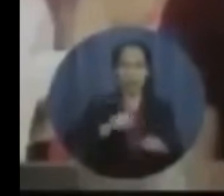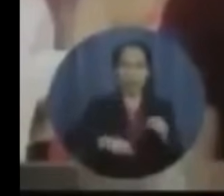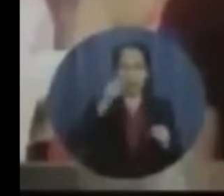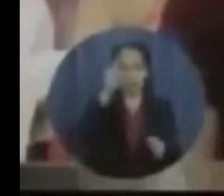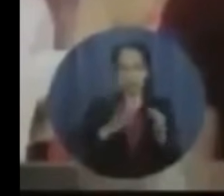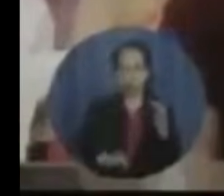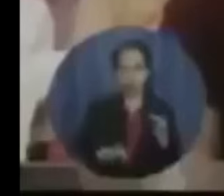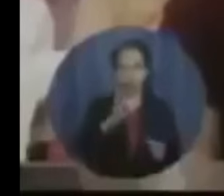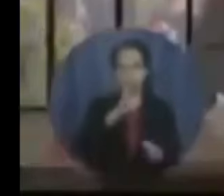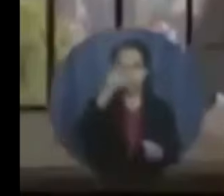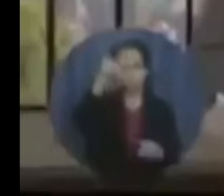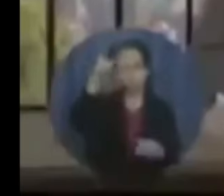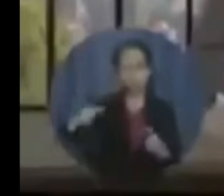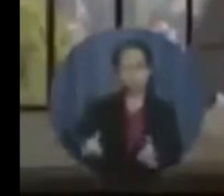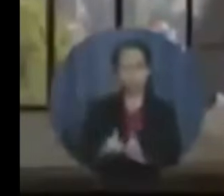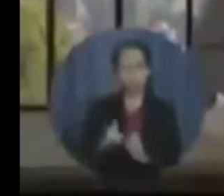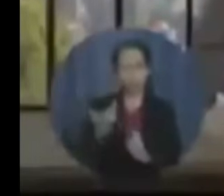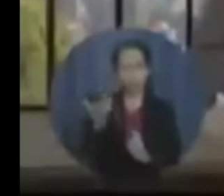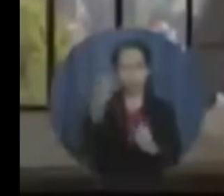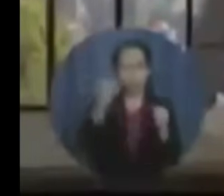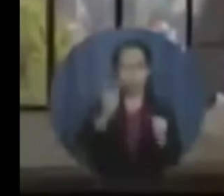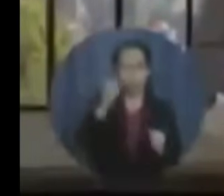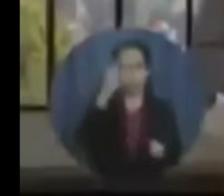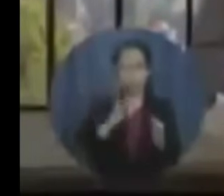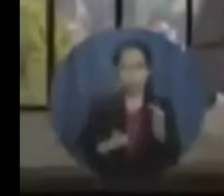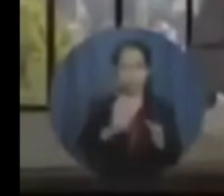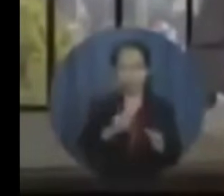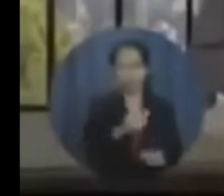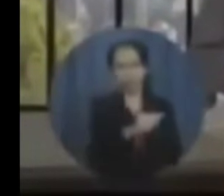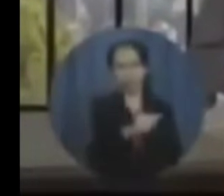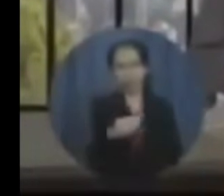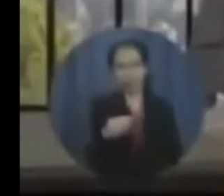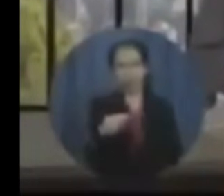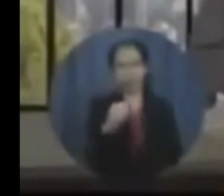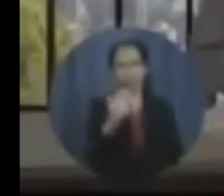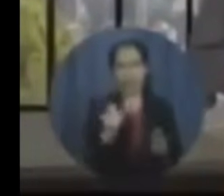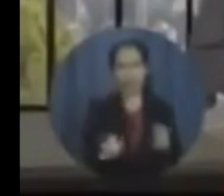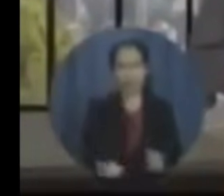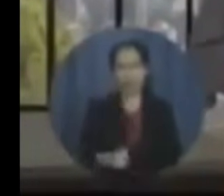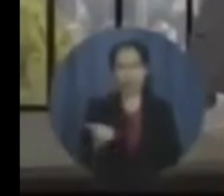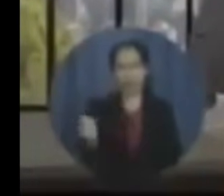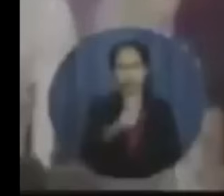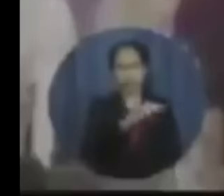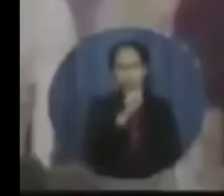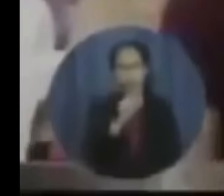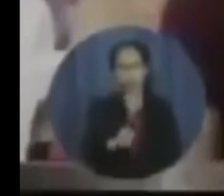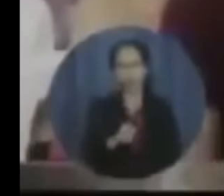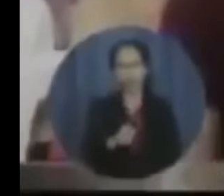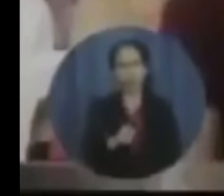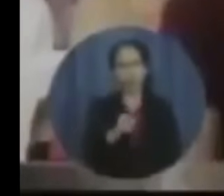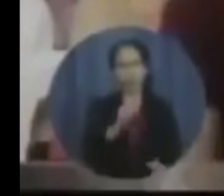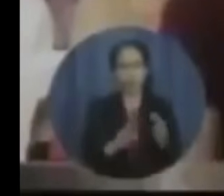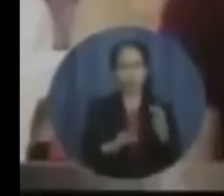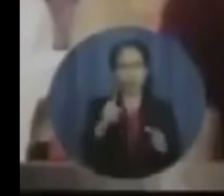ka. Ikaw na makakahatol sa sarili mo. Doon sa isang tanong mo, no, pagka ba palagi